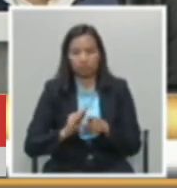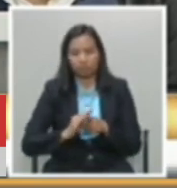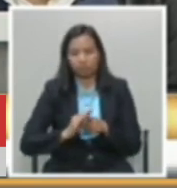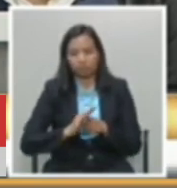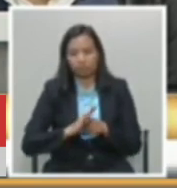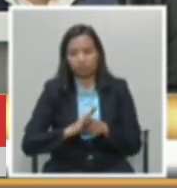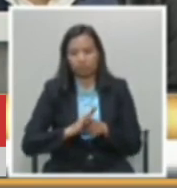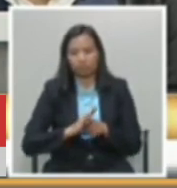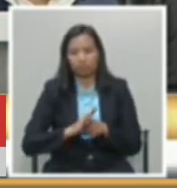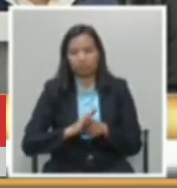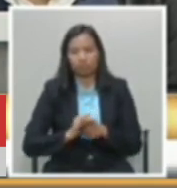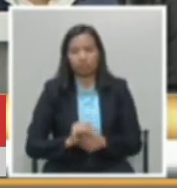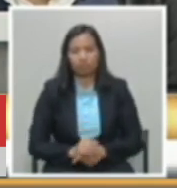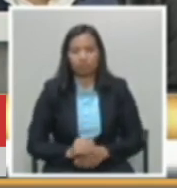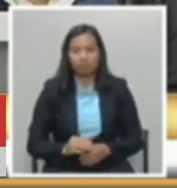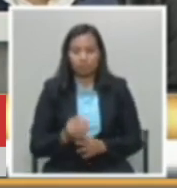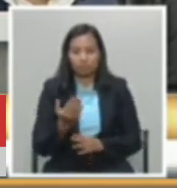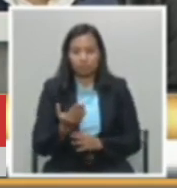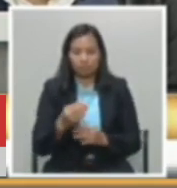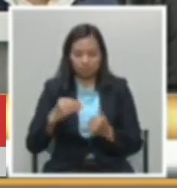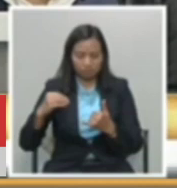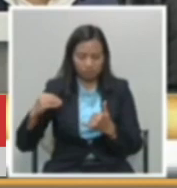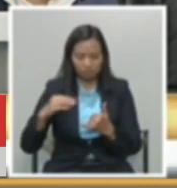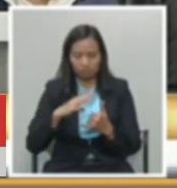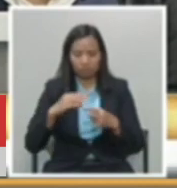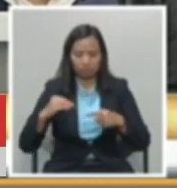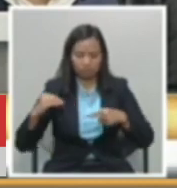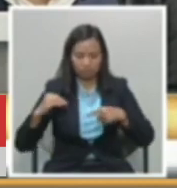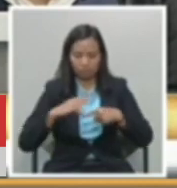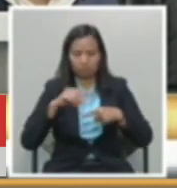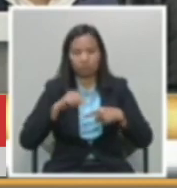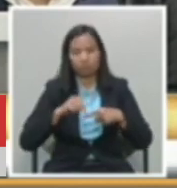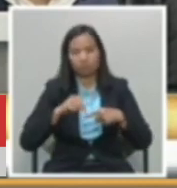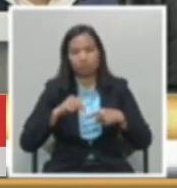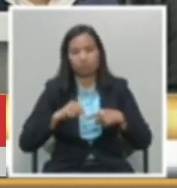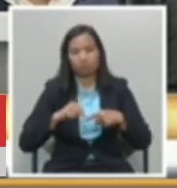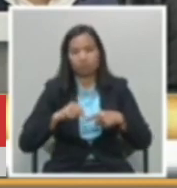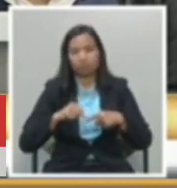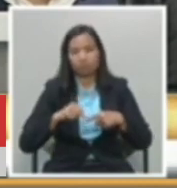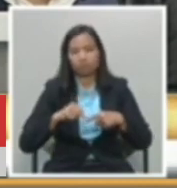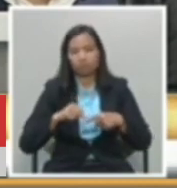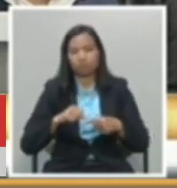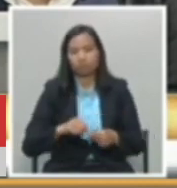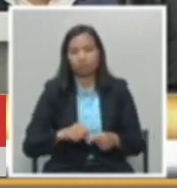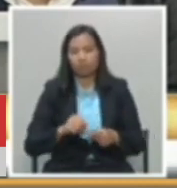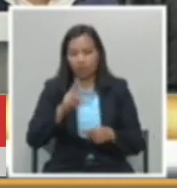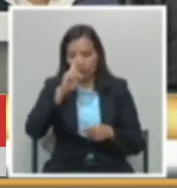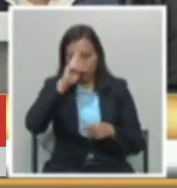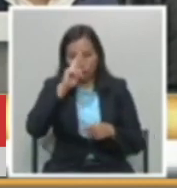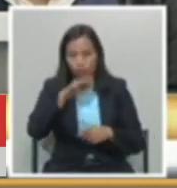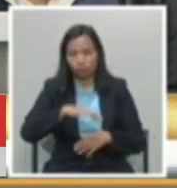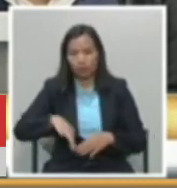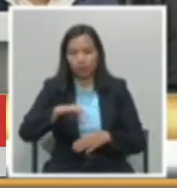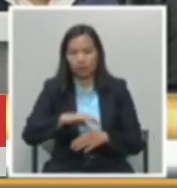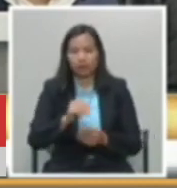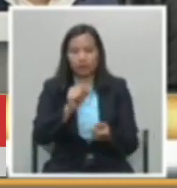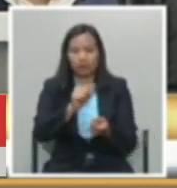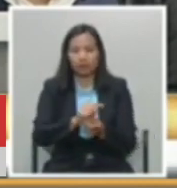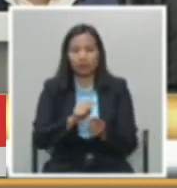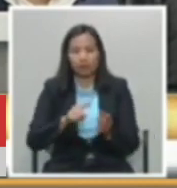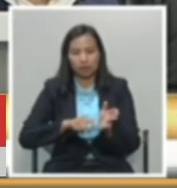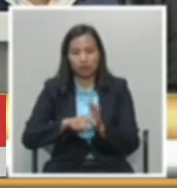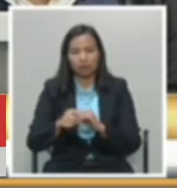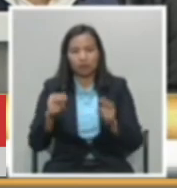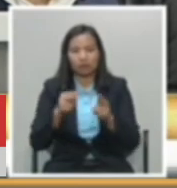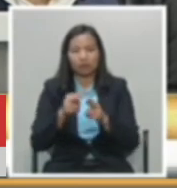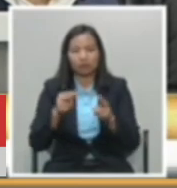คะถ้าสมมุติว่าเราเอ็กซเรย์อะไรจะเกิดขึ้นแล้วโรคเหล่านี้เป็นโรคที่เกิดจากการมีเ